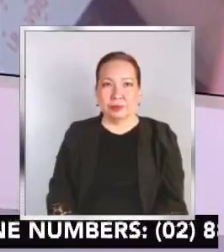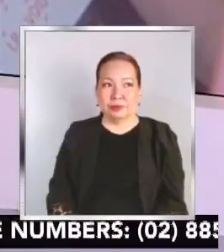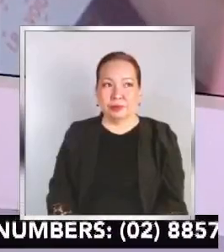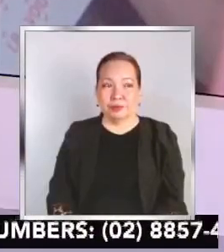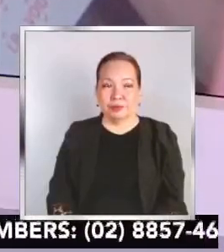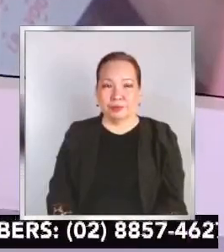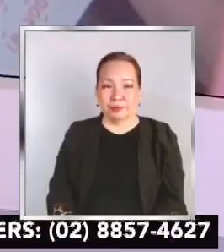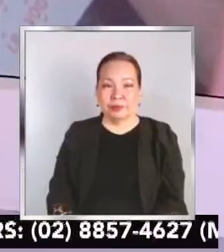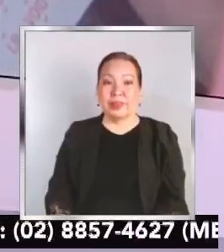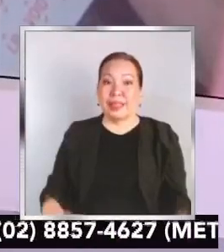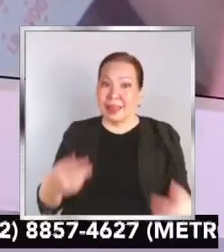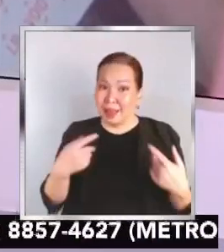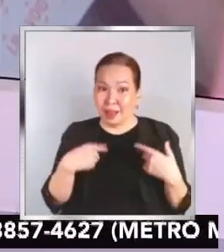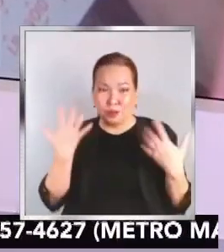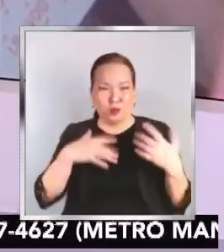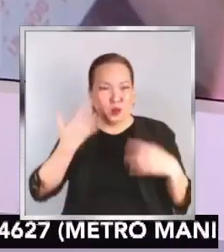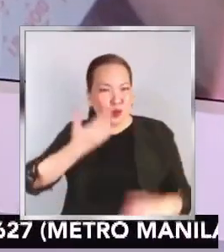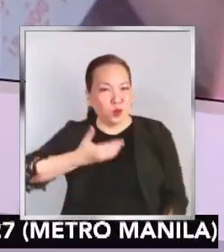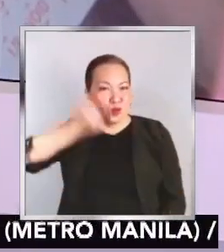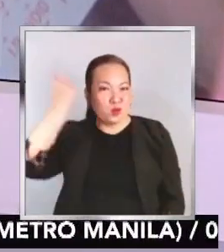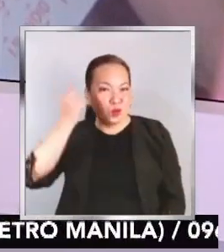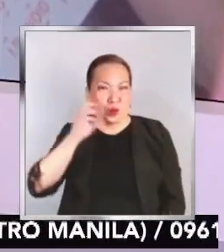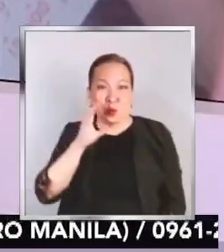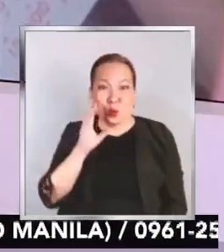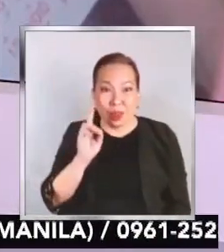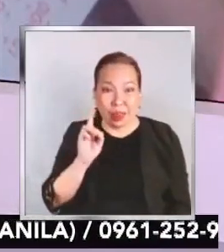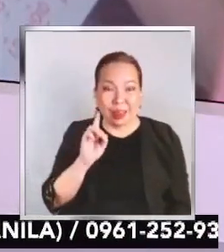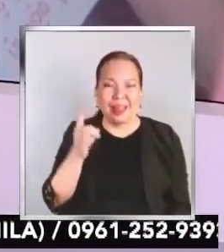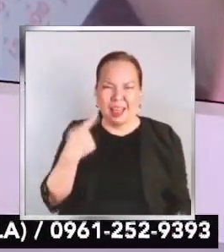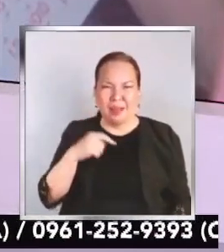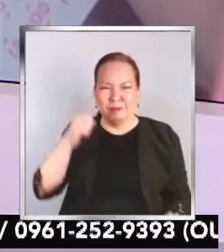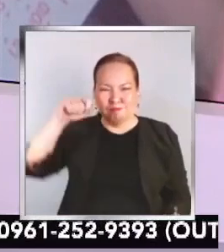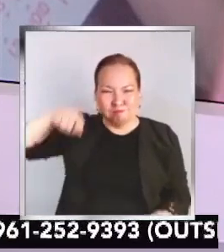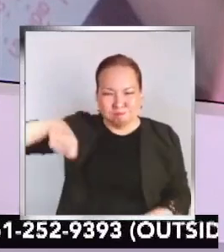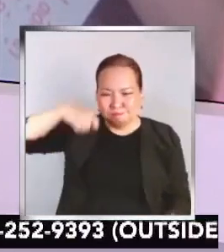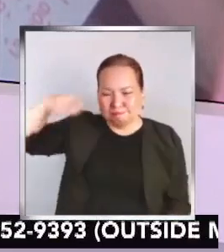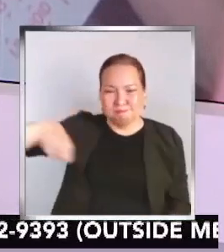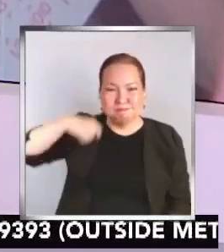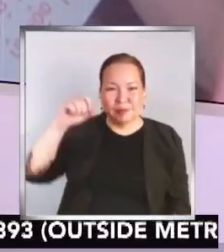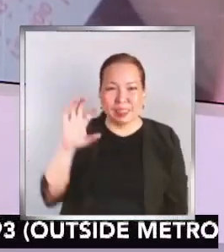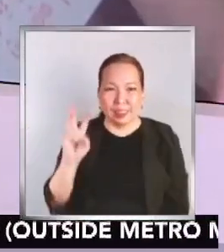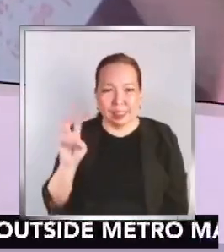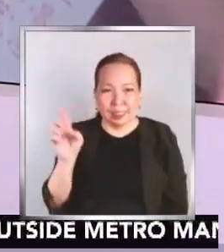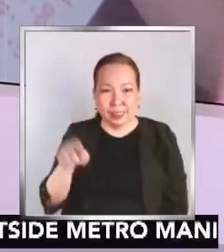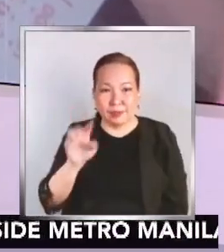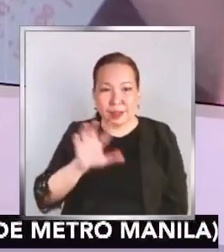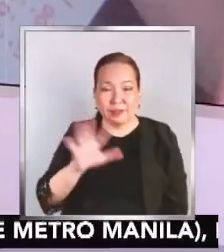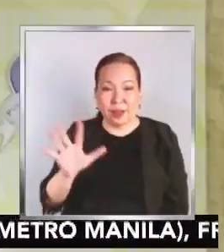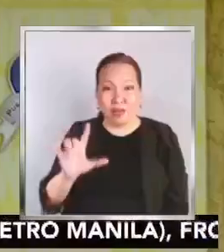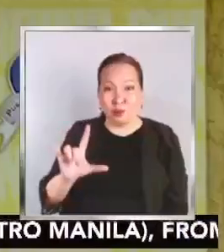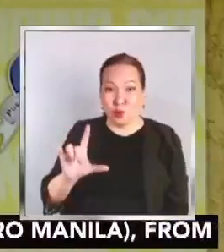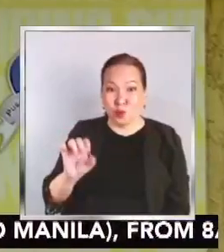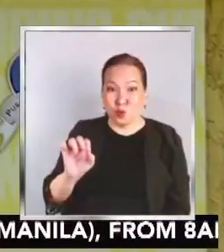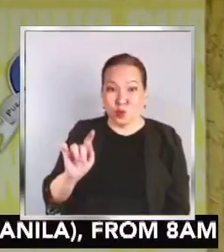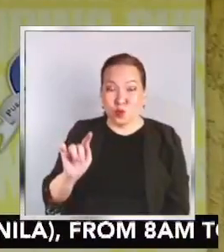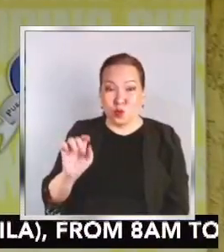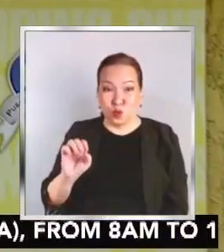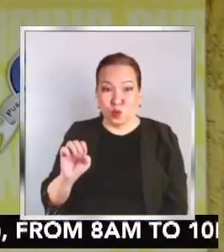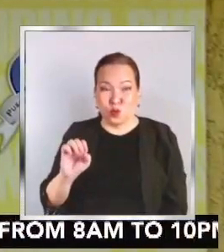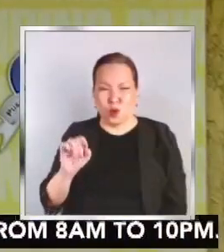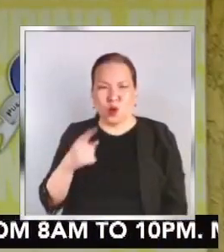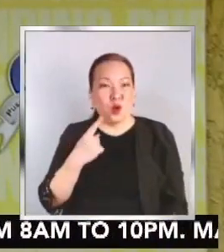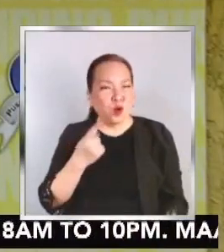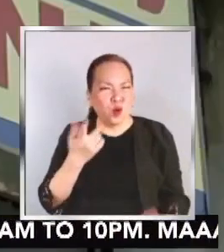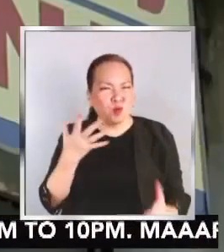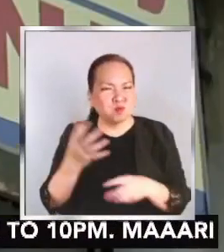May nanalo na. Tinamaan na nga po ang jackpot sa 655 Grand Lotto. Isa lang ang mag-uwi ng tumataginting na